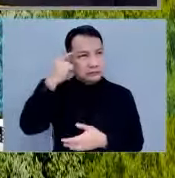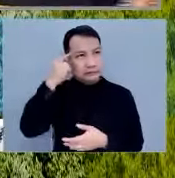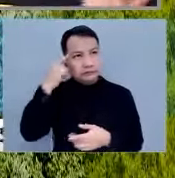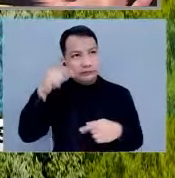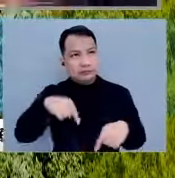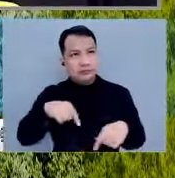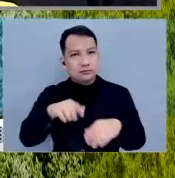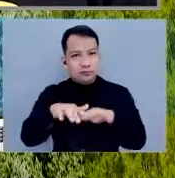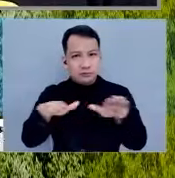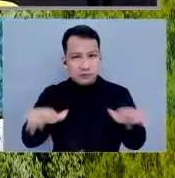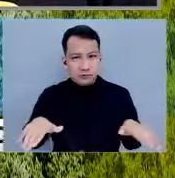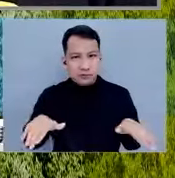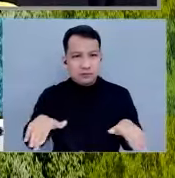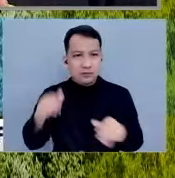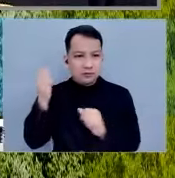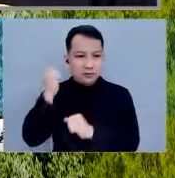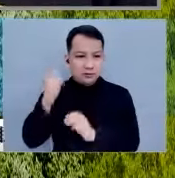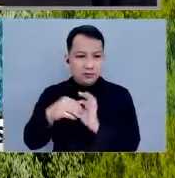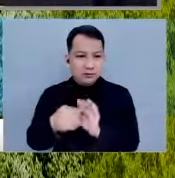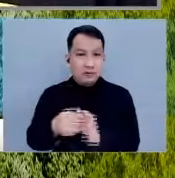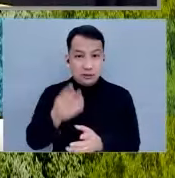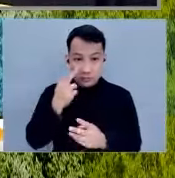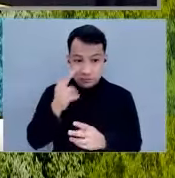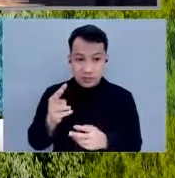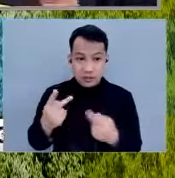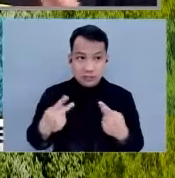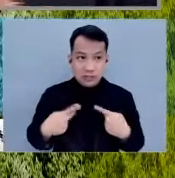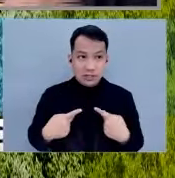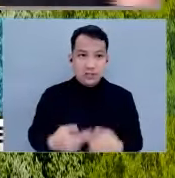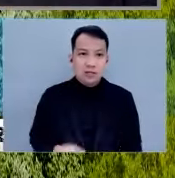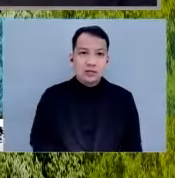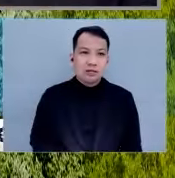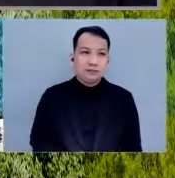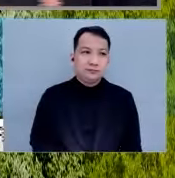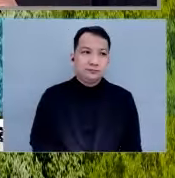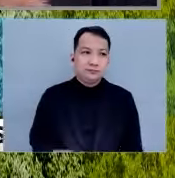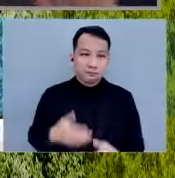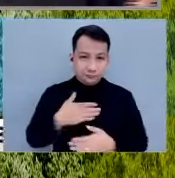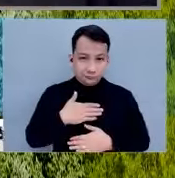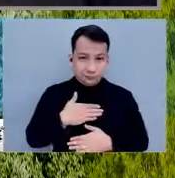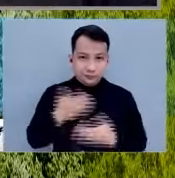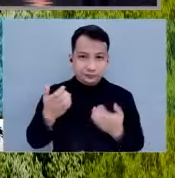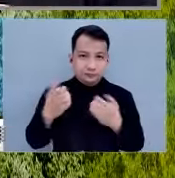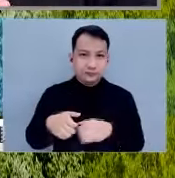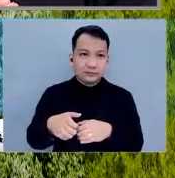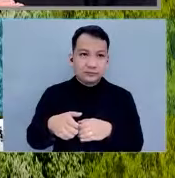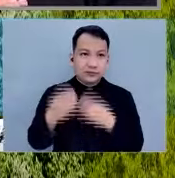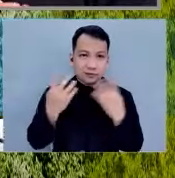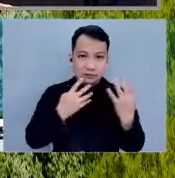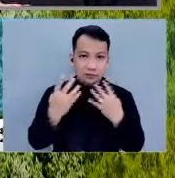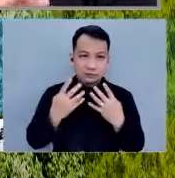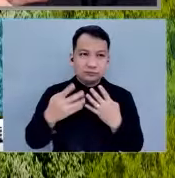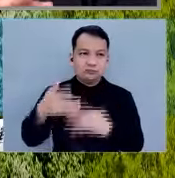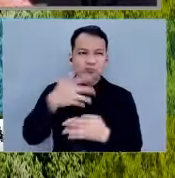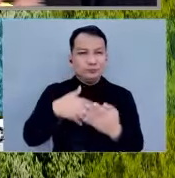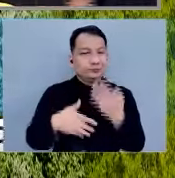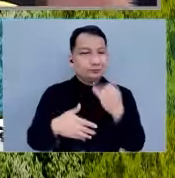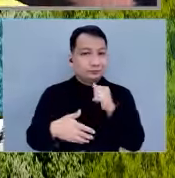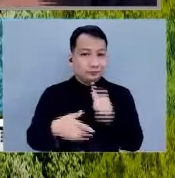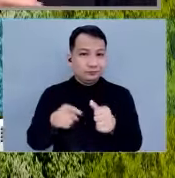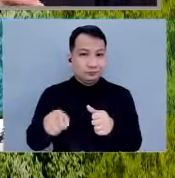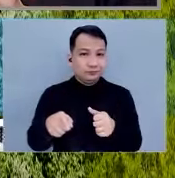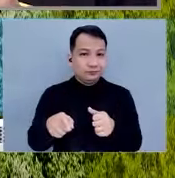bata po pangarap po talaga nila na magkaroon ng masayang event o masayang birthday party So why not na maging